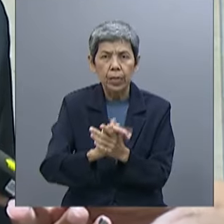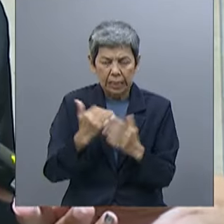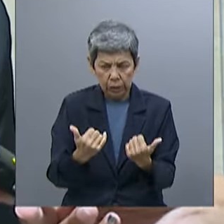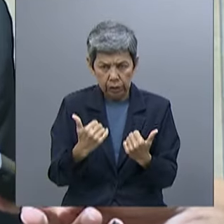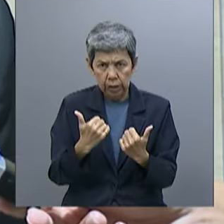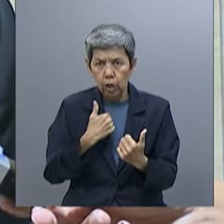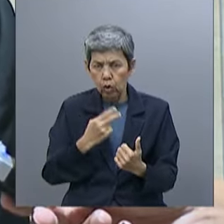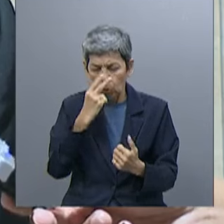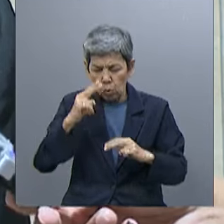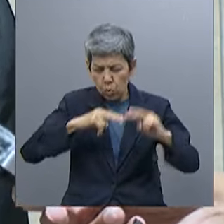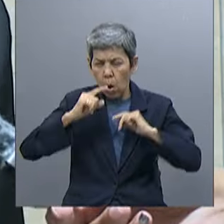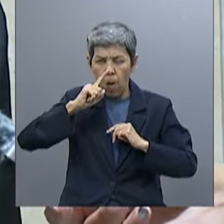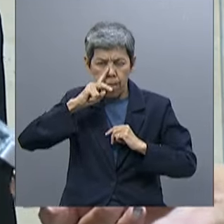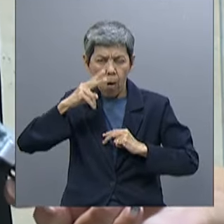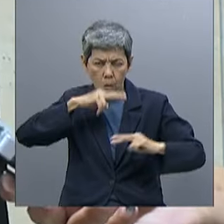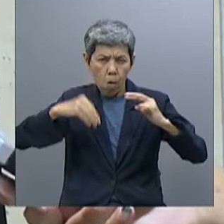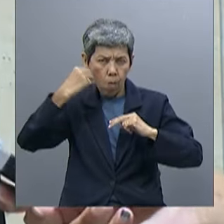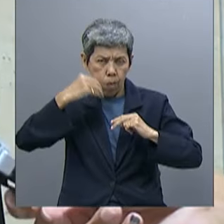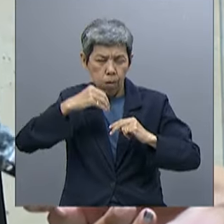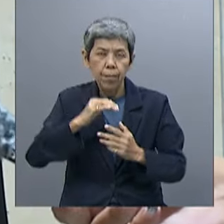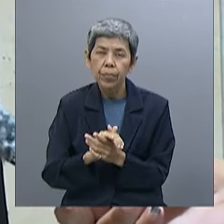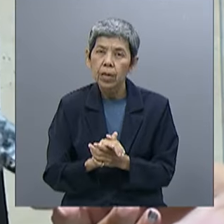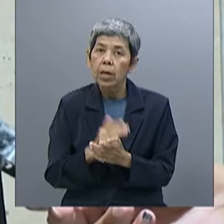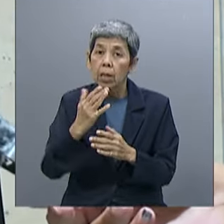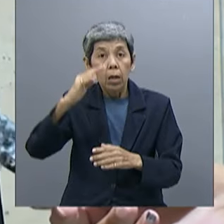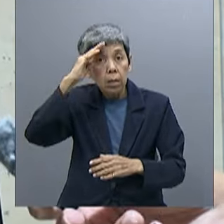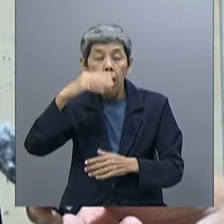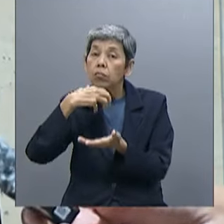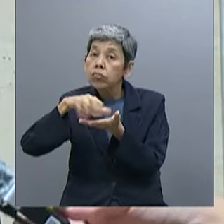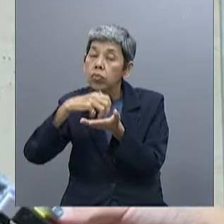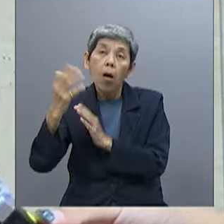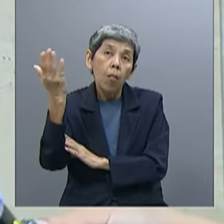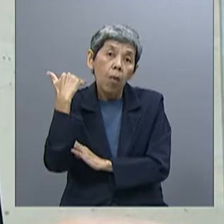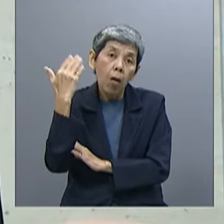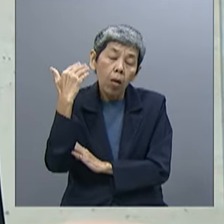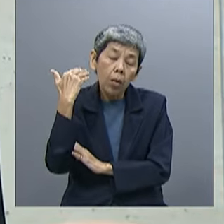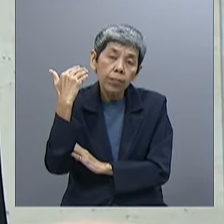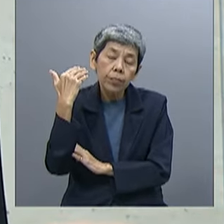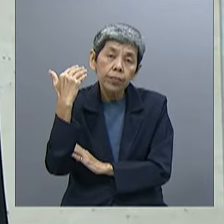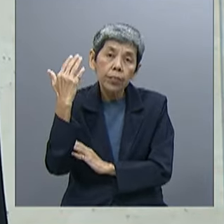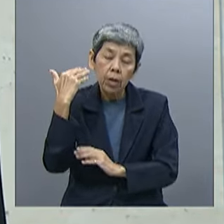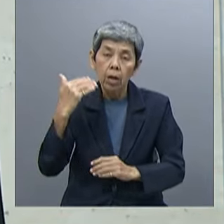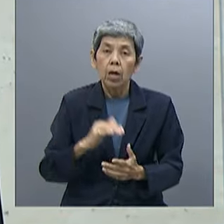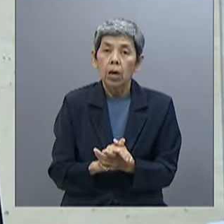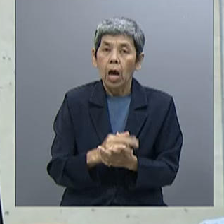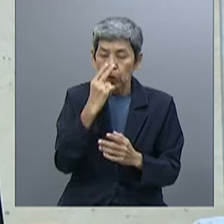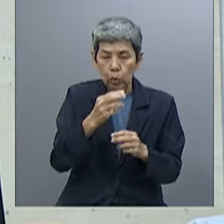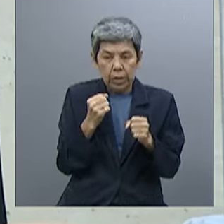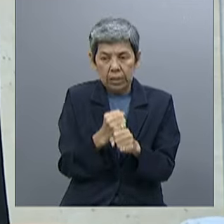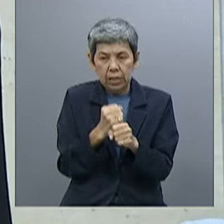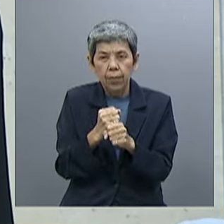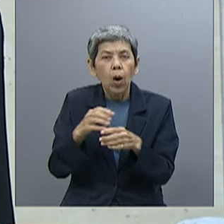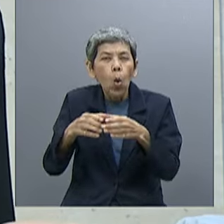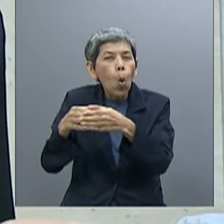ระดับให้สูงขึ้นต่างๆนะครับครับ ที่ท่านแม่ทัพบอกเมื่อวันก่อนนะคะว่าอันนี้เป็นกระบวนการจัดตั้